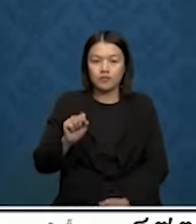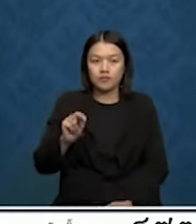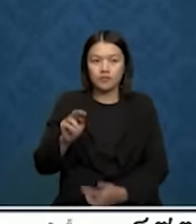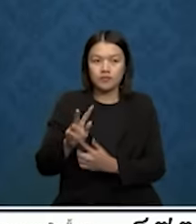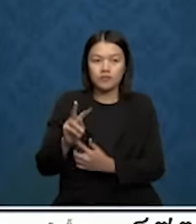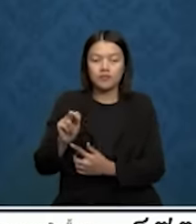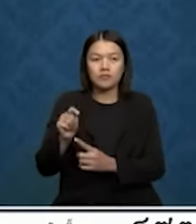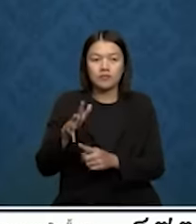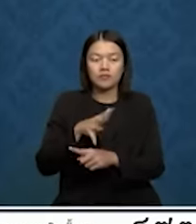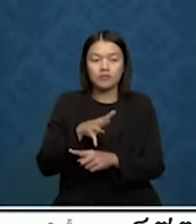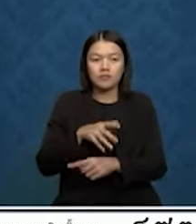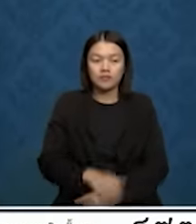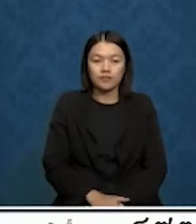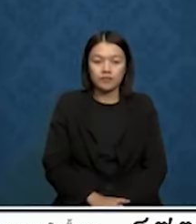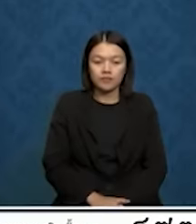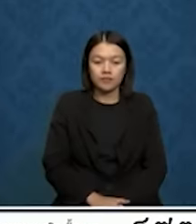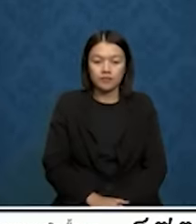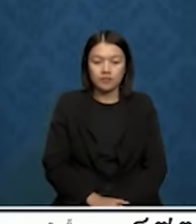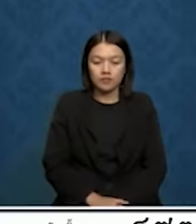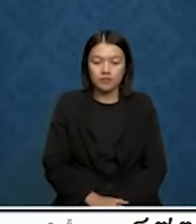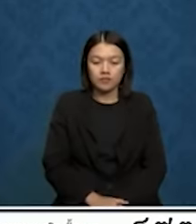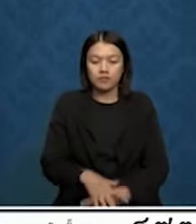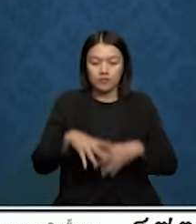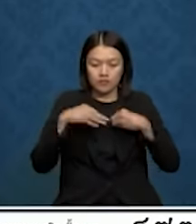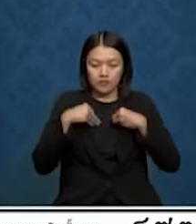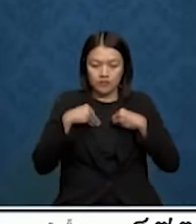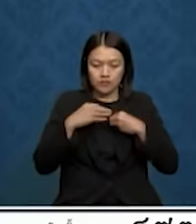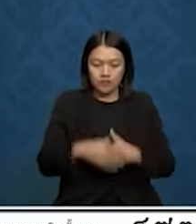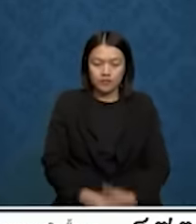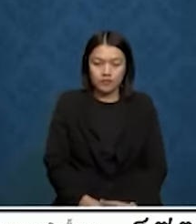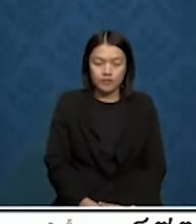พร ชัดเจนสรัชนันอนนพพรเห็นชอบค่ะ